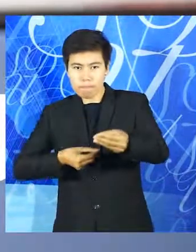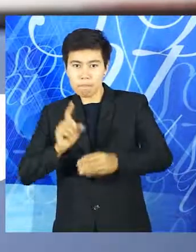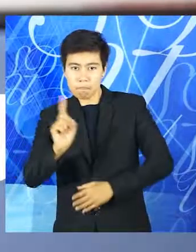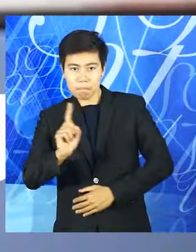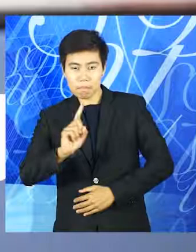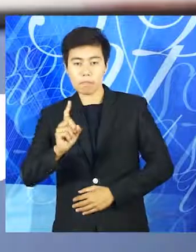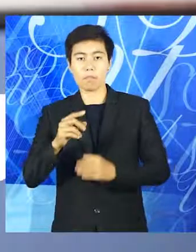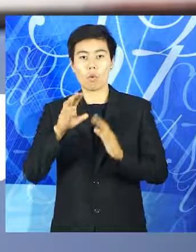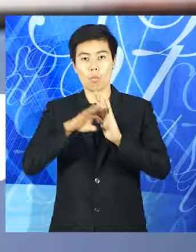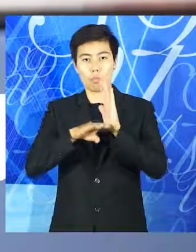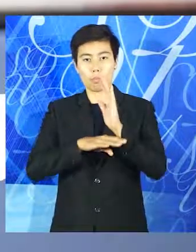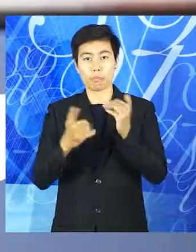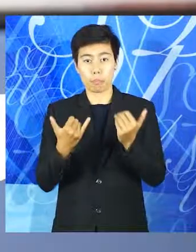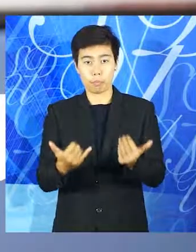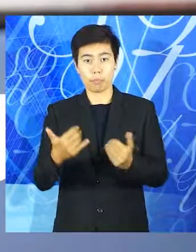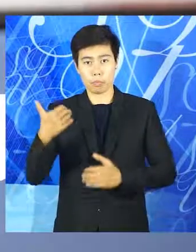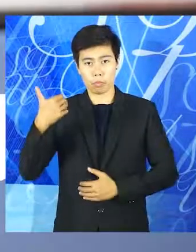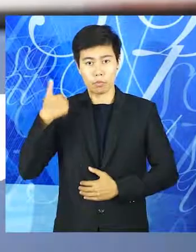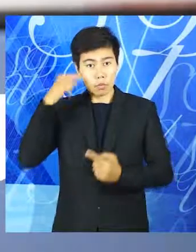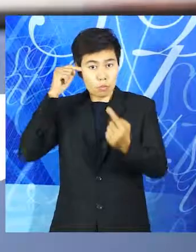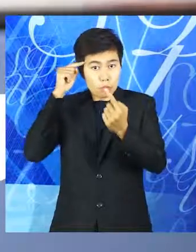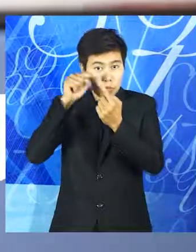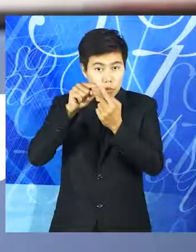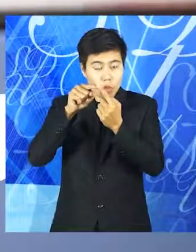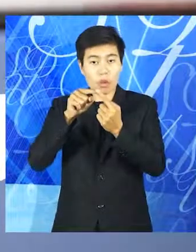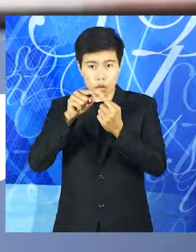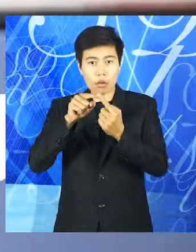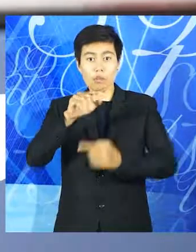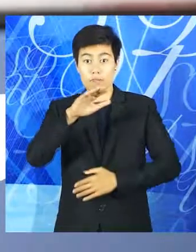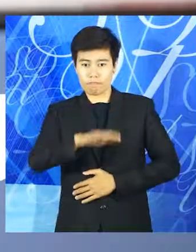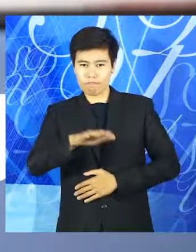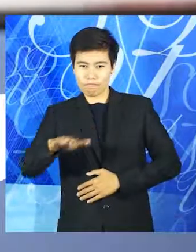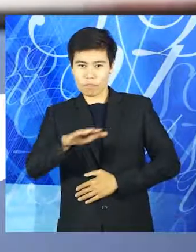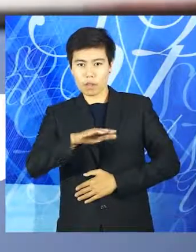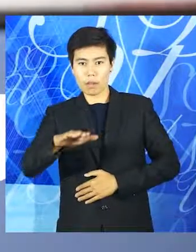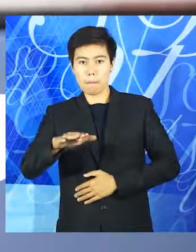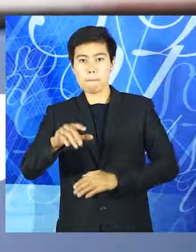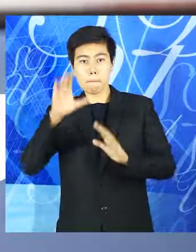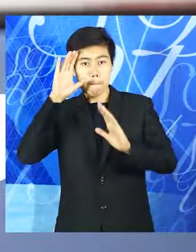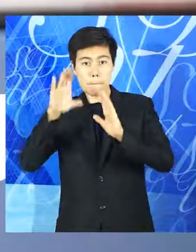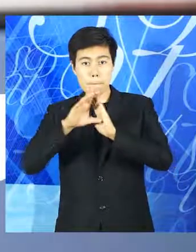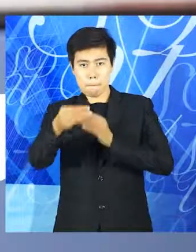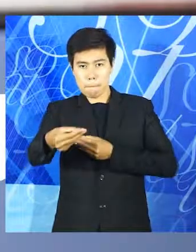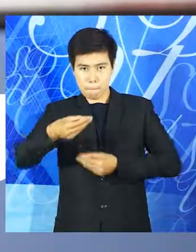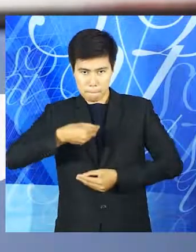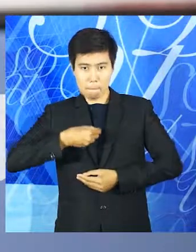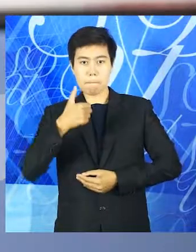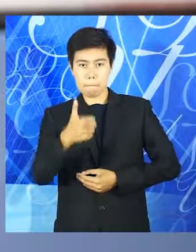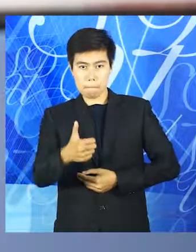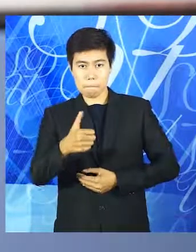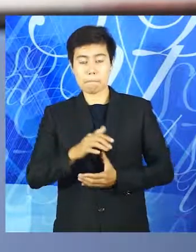ขั้นตอนนี้มีจุดประสงค์คือต้องการให้เด็กเนี่ยสามารถแลกเปลี่ยนภาพได้นะคะโด